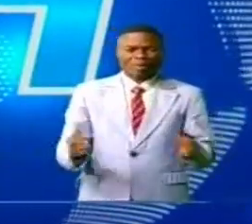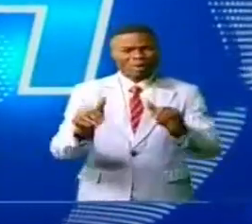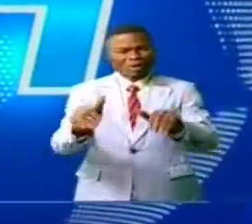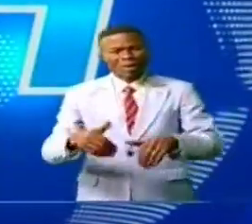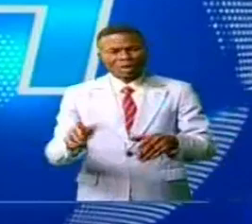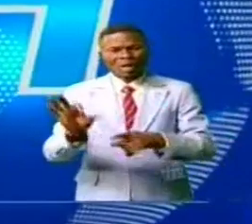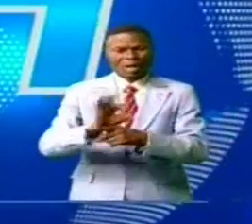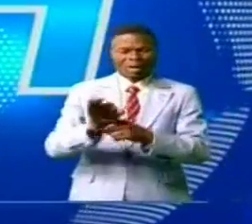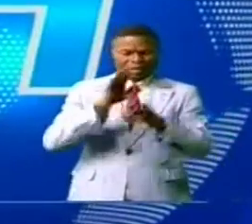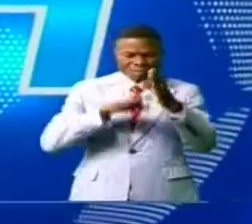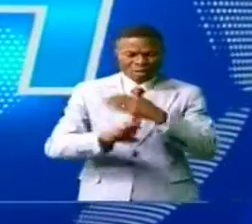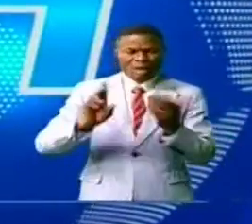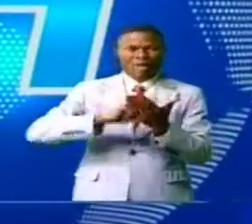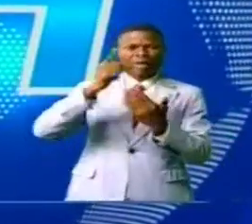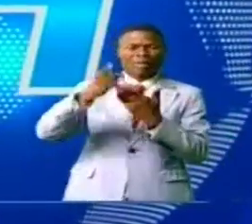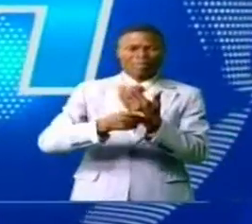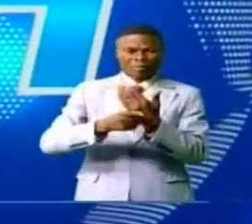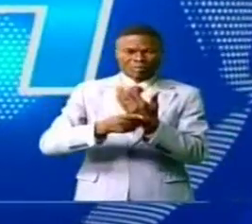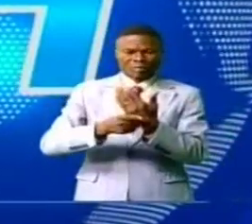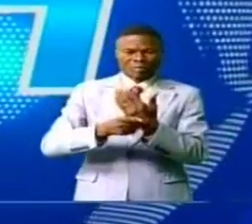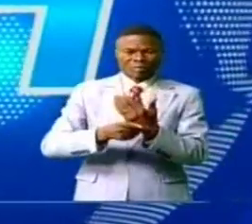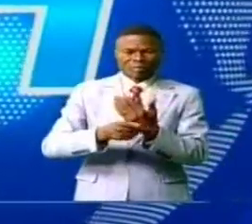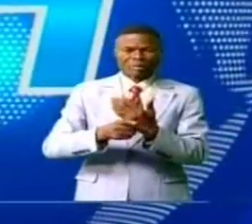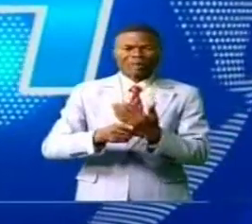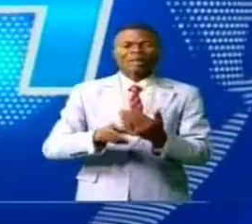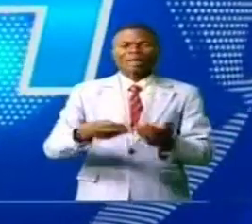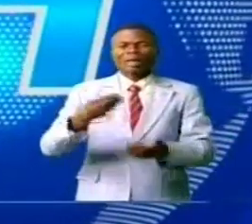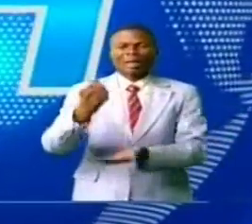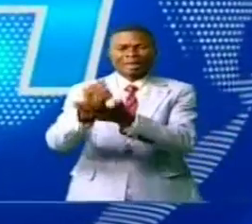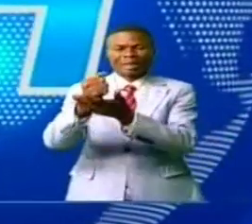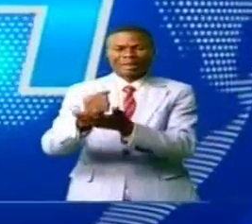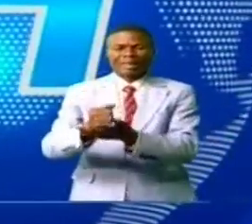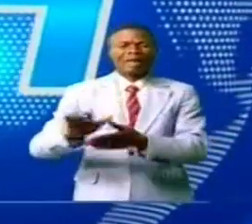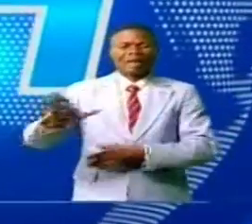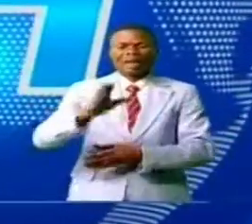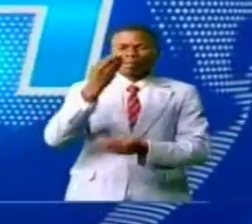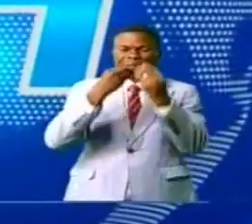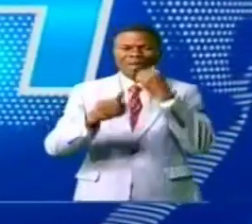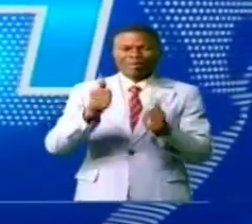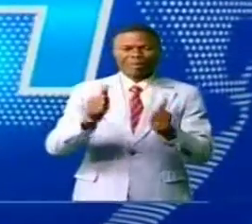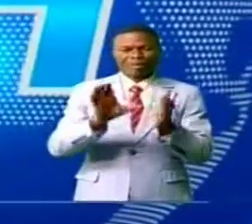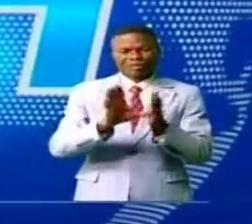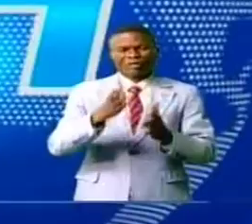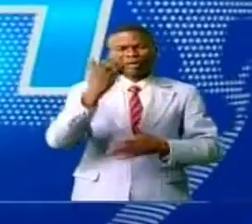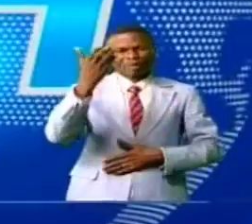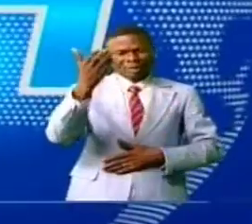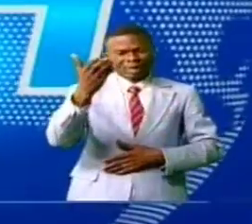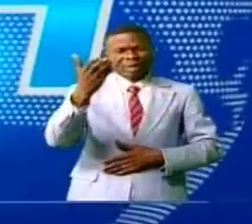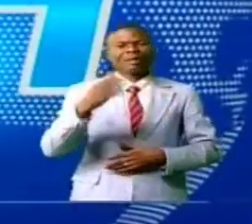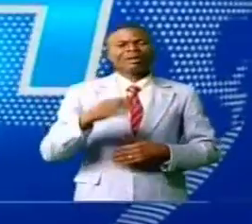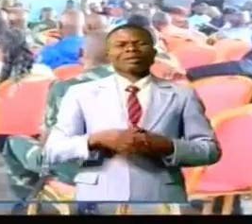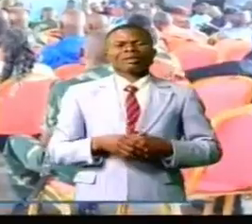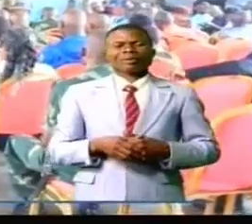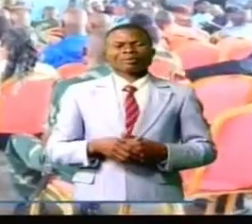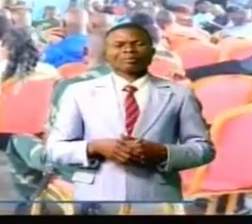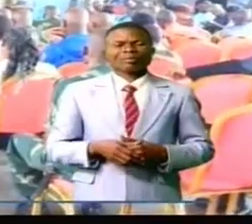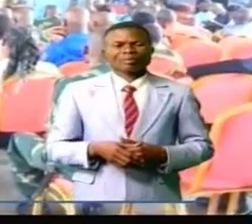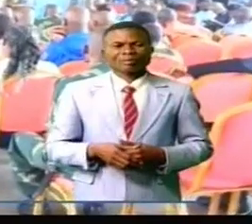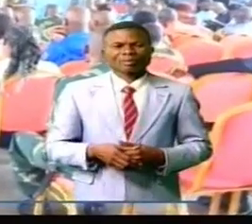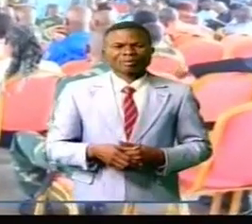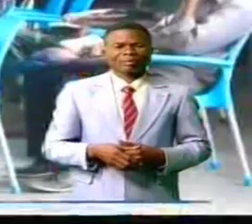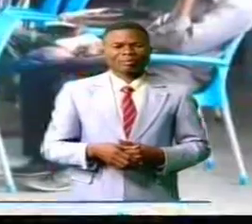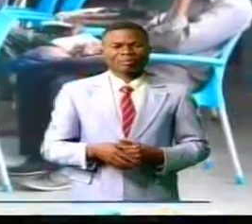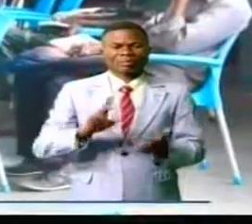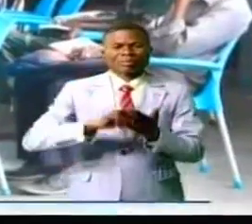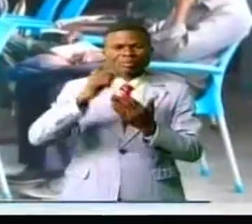qui s'inscrit dans le cadre du programme Toleisa. Mbokare Rodepanda nous explique dans ce reportage.